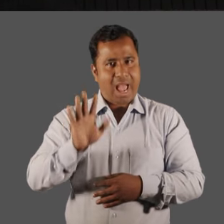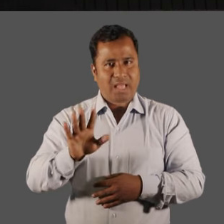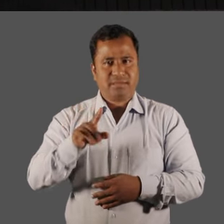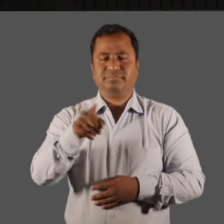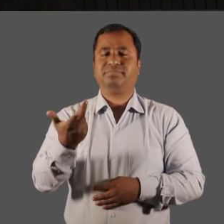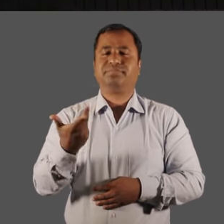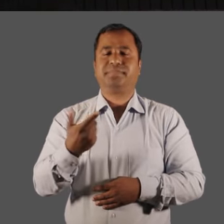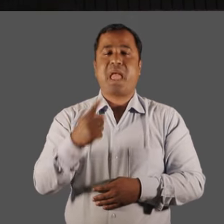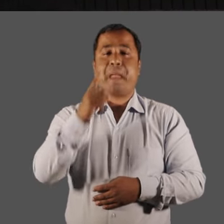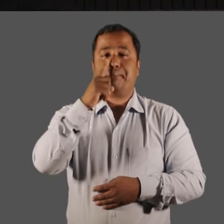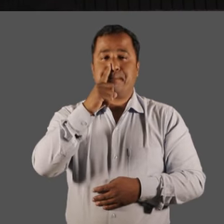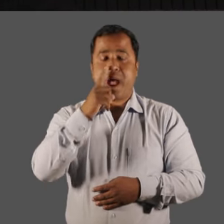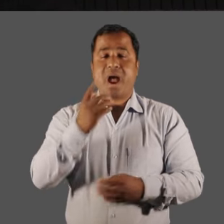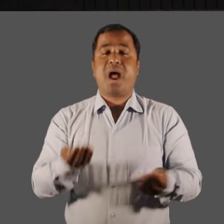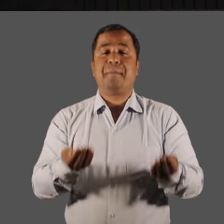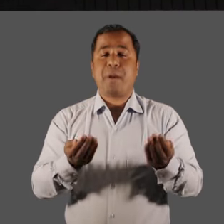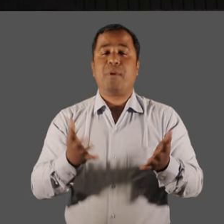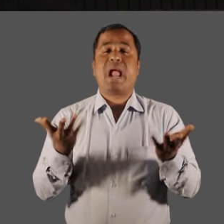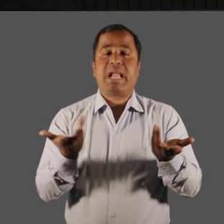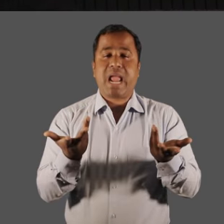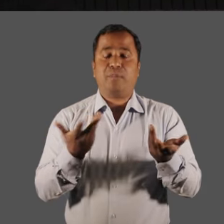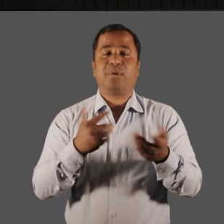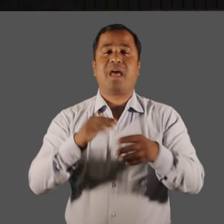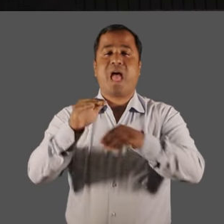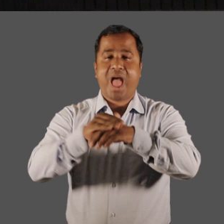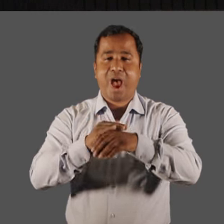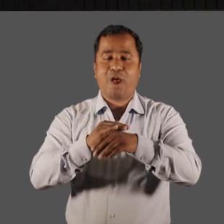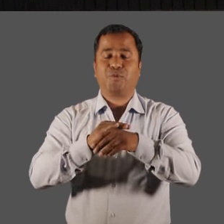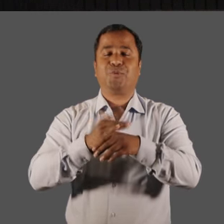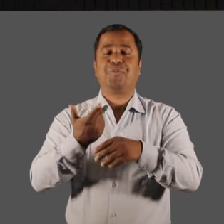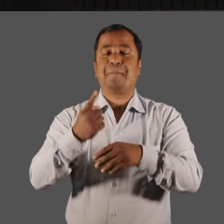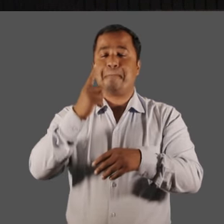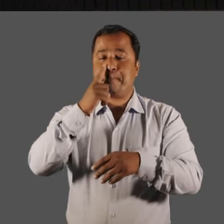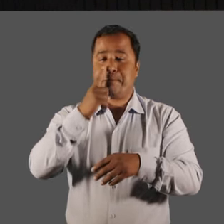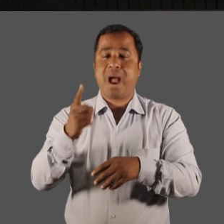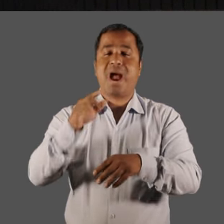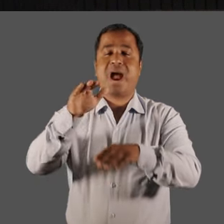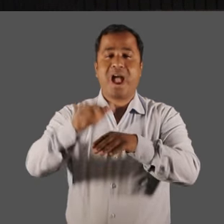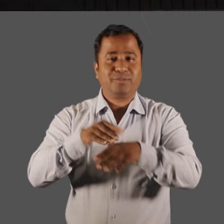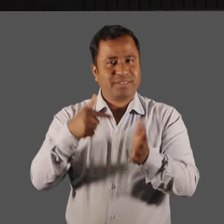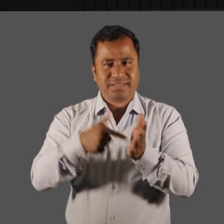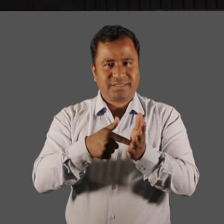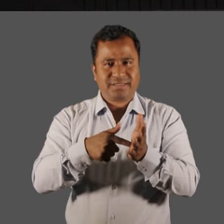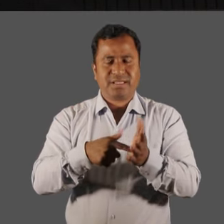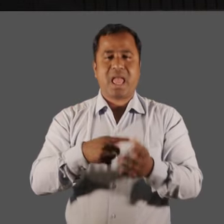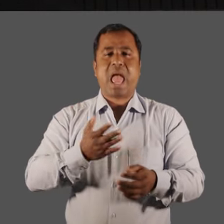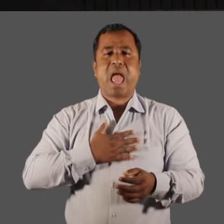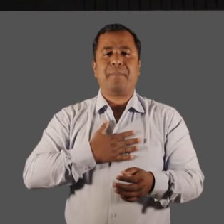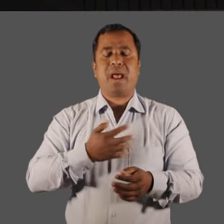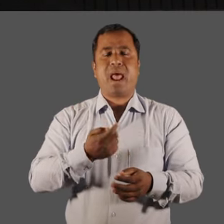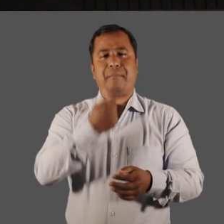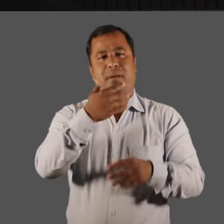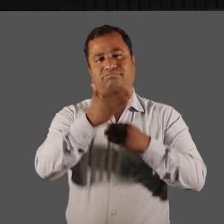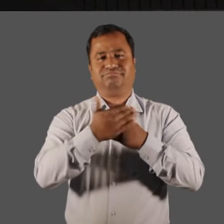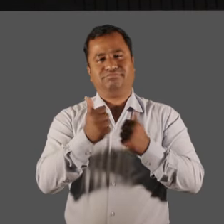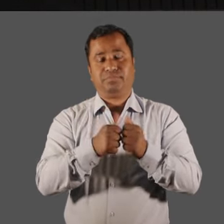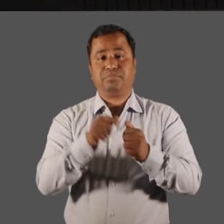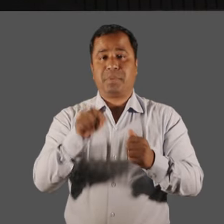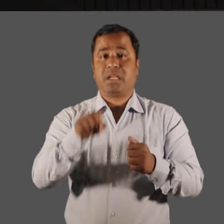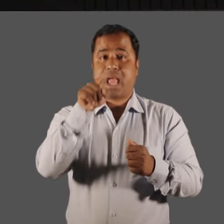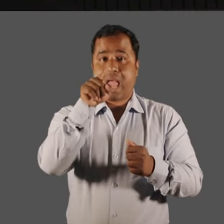যে বাচ্চাদের বিভিন্ন আদরের নাম ধরে ডাকে, আমাকেও ডাকতো কিংবা আমাদের ছেলে মেয়েদেরকেও ডাকে। তো আপনাকে আসলে আপনার বাবা